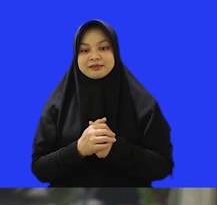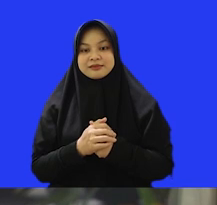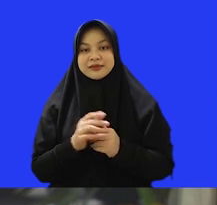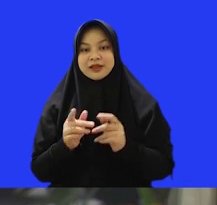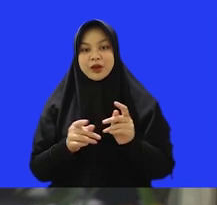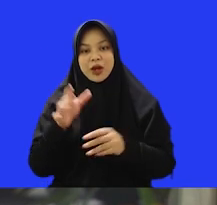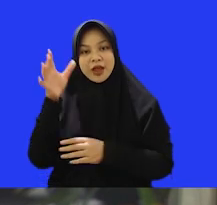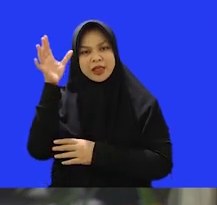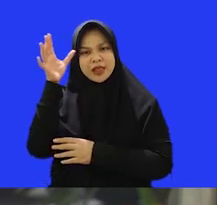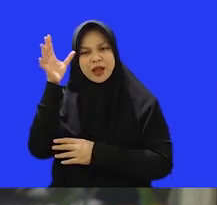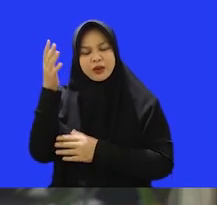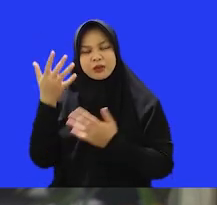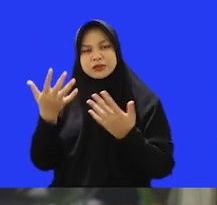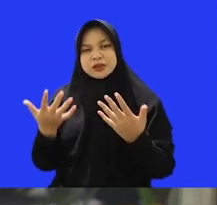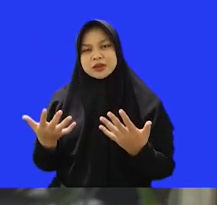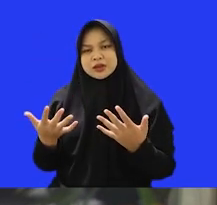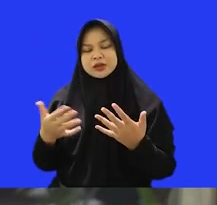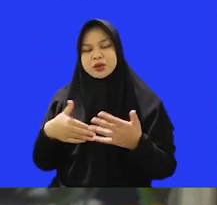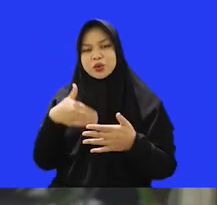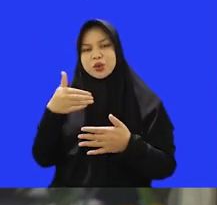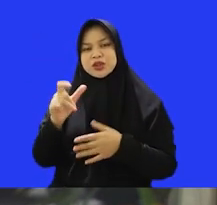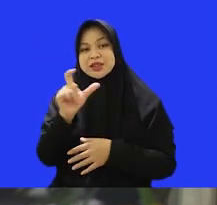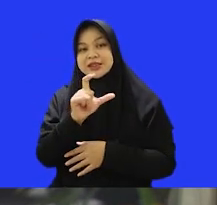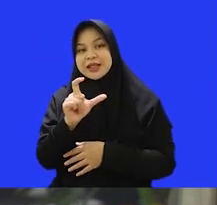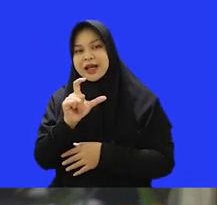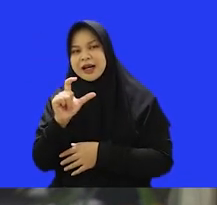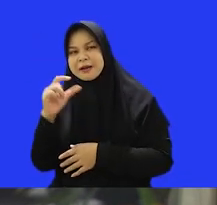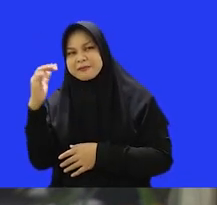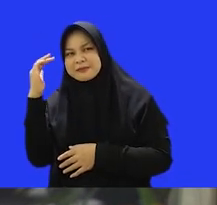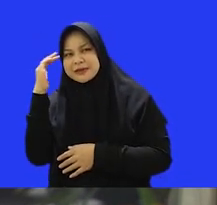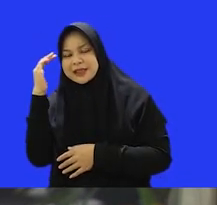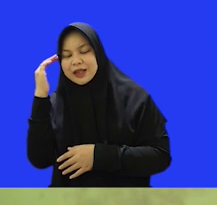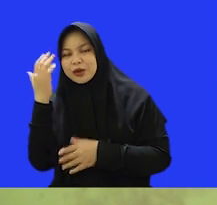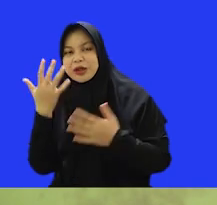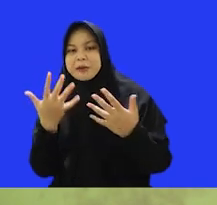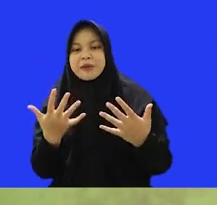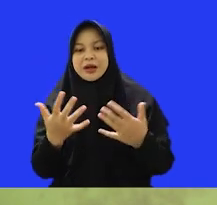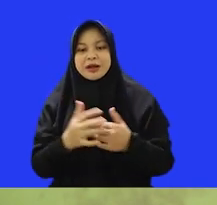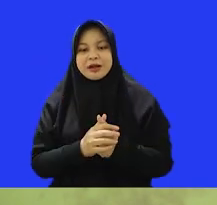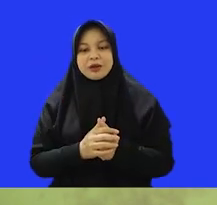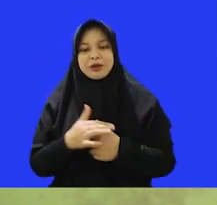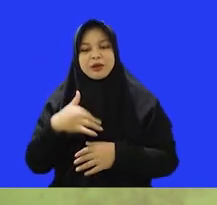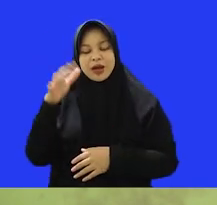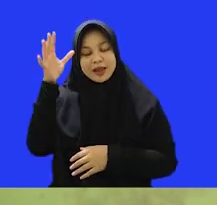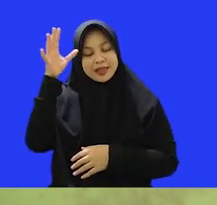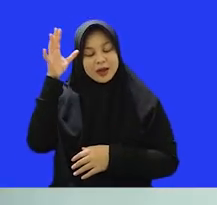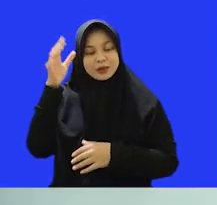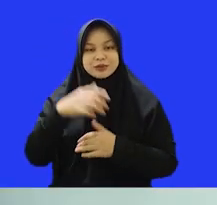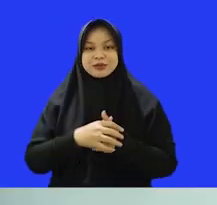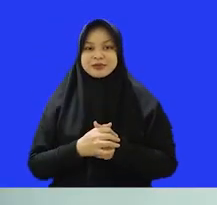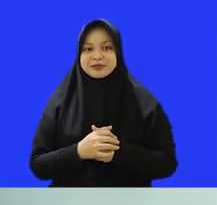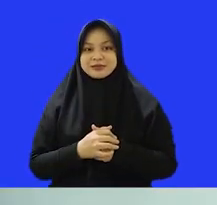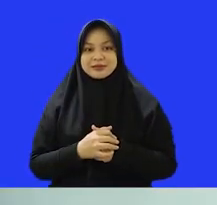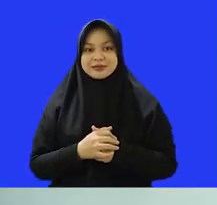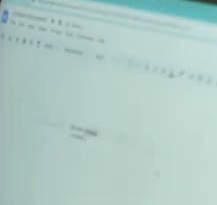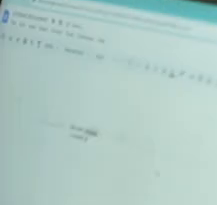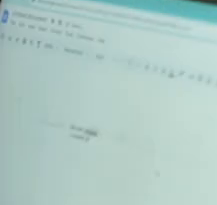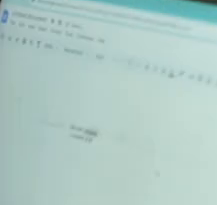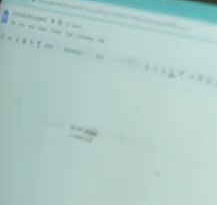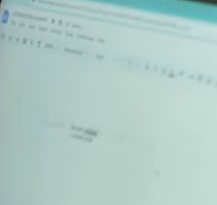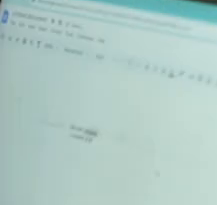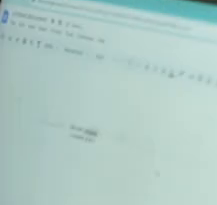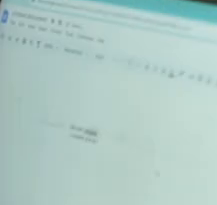Kalau nggak tahu, terus cara mencari tahunya gimana? Saya nggak tahu, Pak.